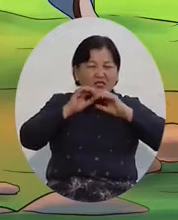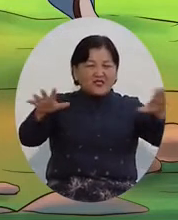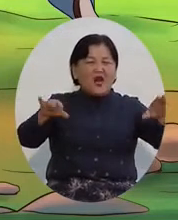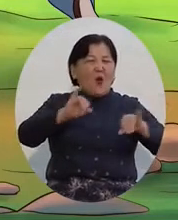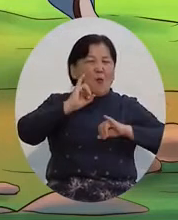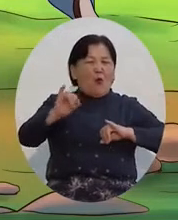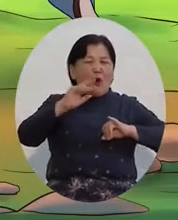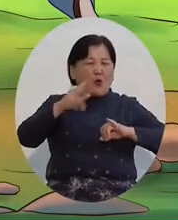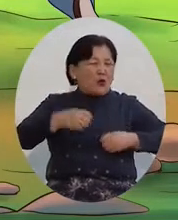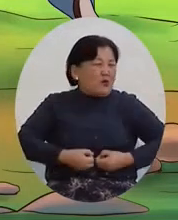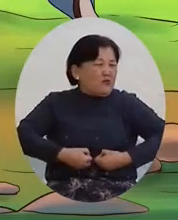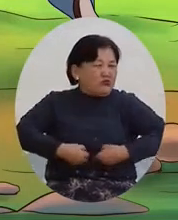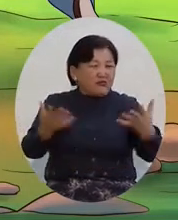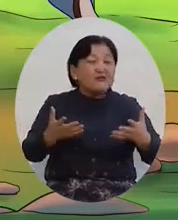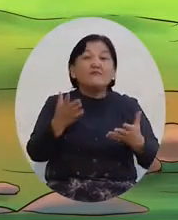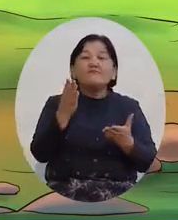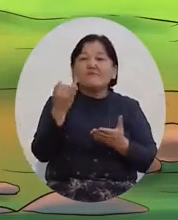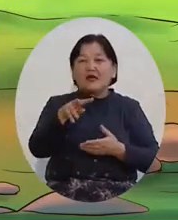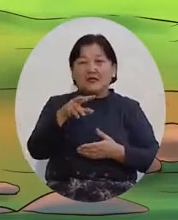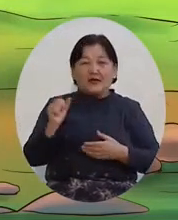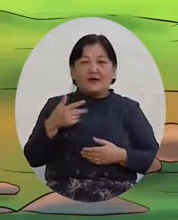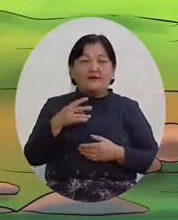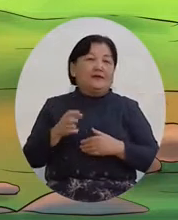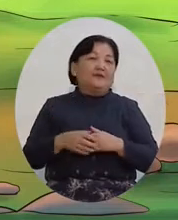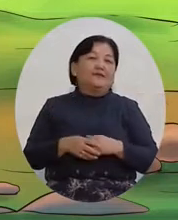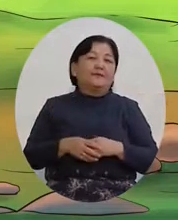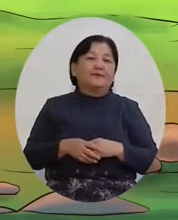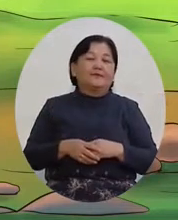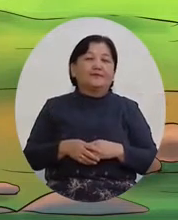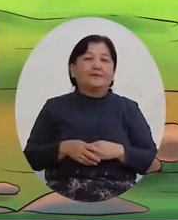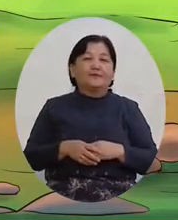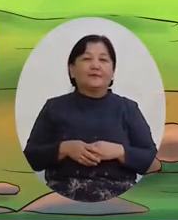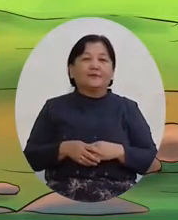энергийг бусдад түгээдэг болсон юм байна.